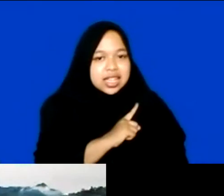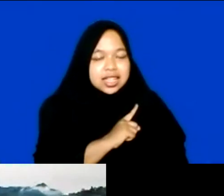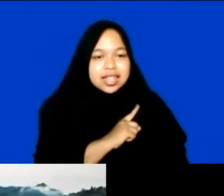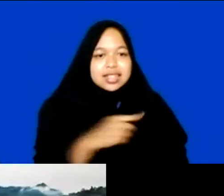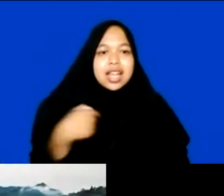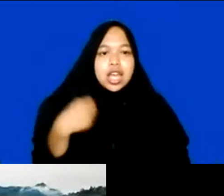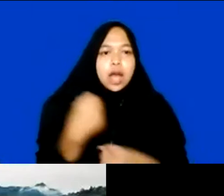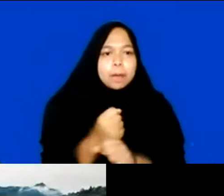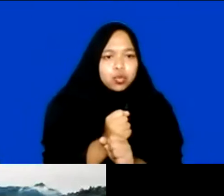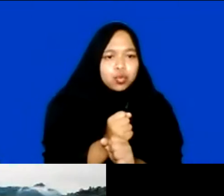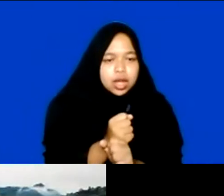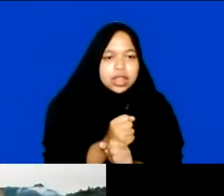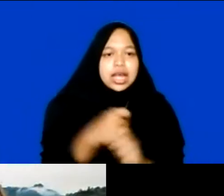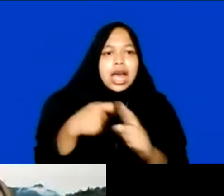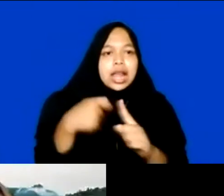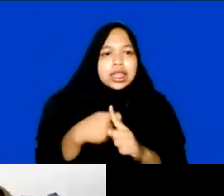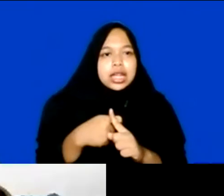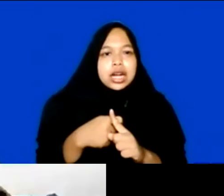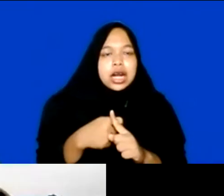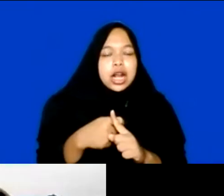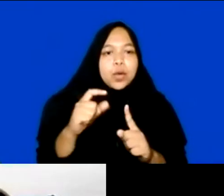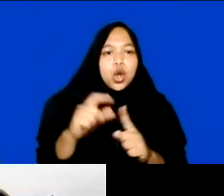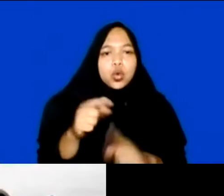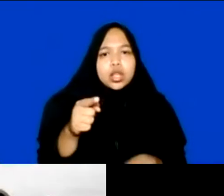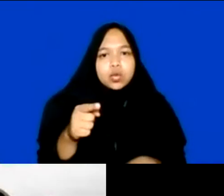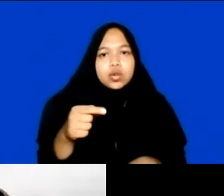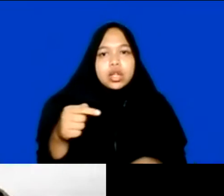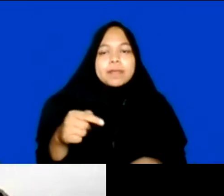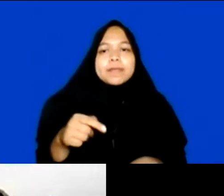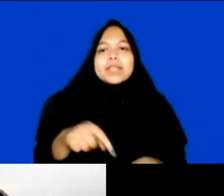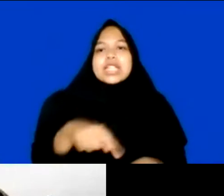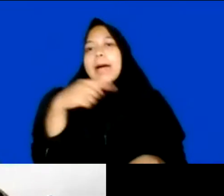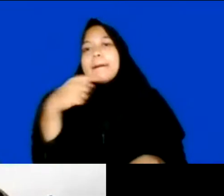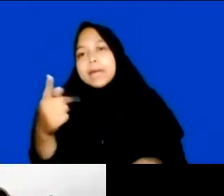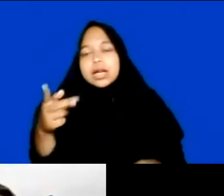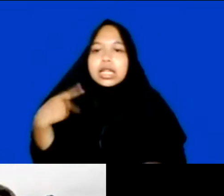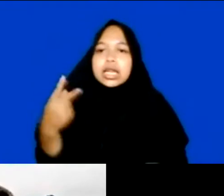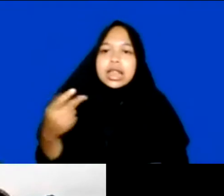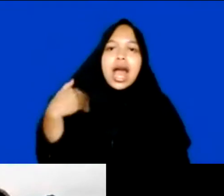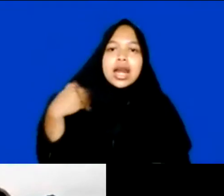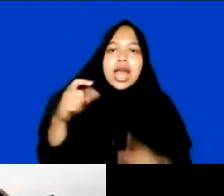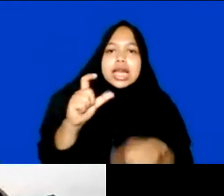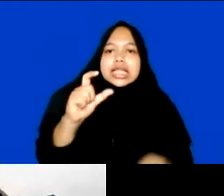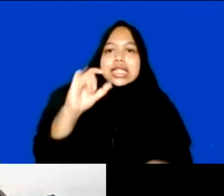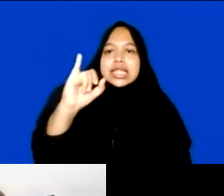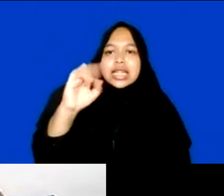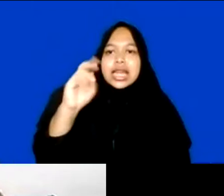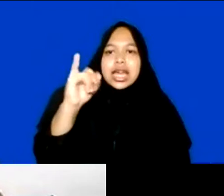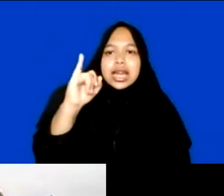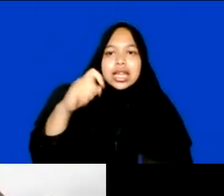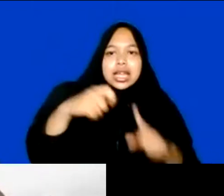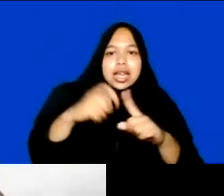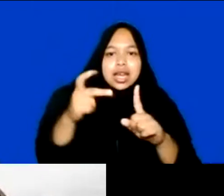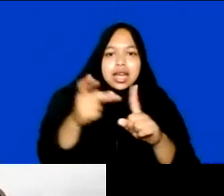karakter produk kita sendiri sehingga akhirnya kita punya ciri khas. Nah, memang ya benar untuk menjual produk itu nggak mudah, nggak